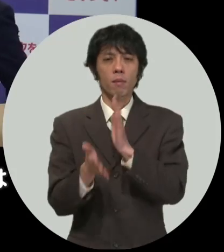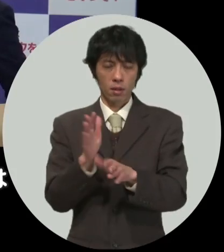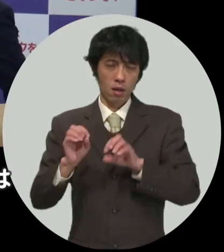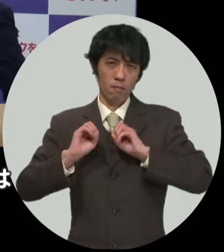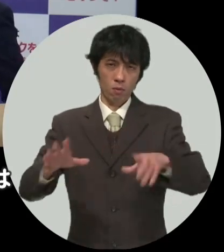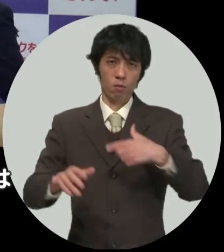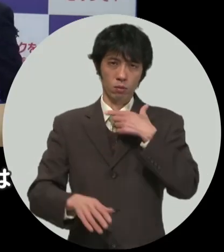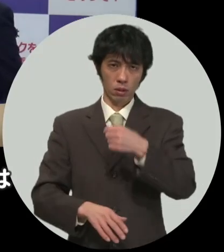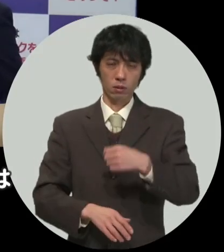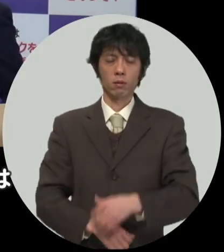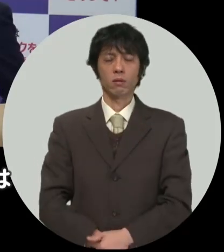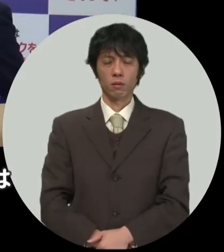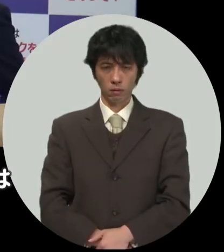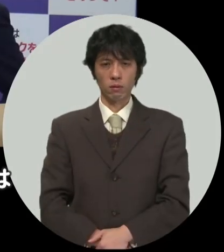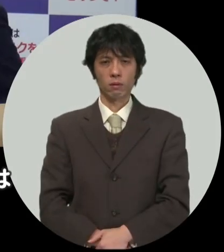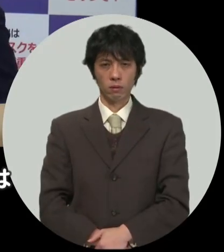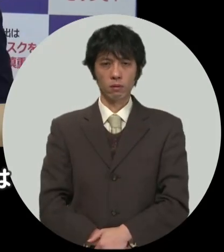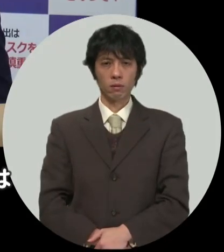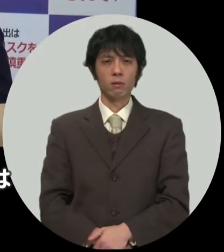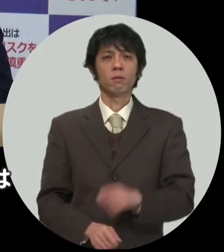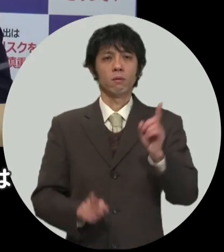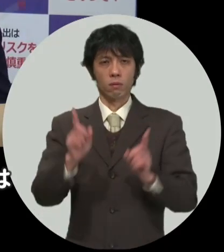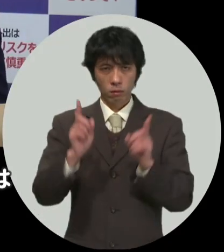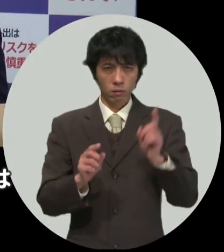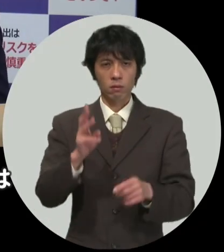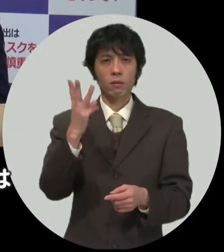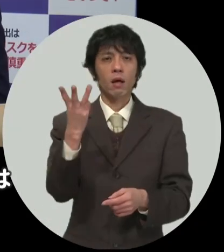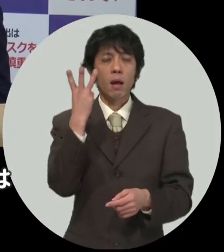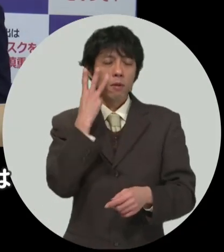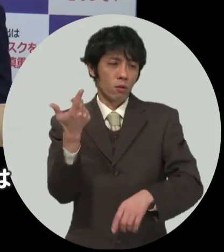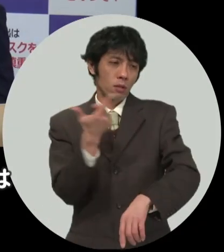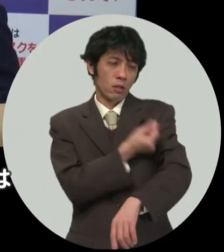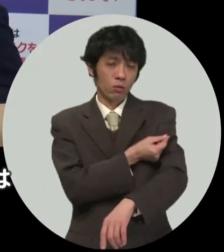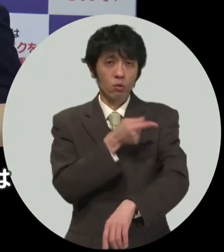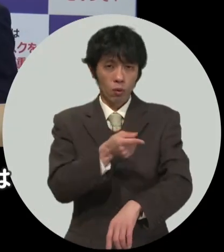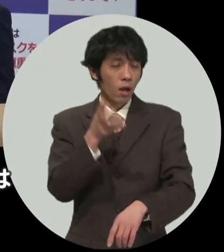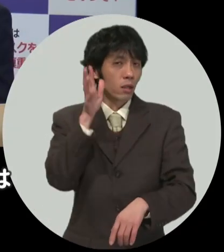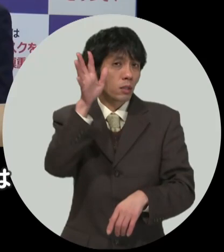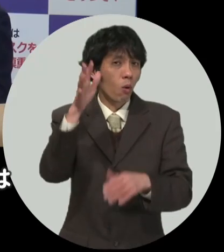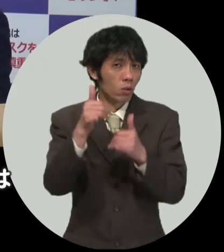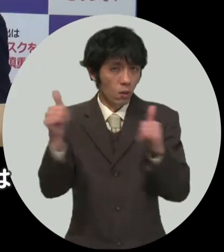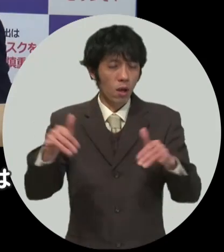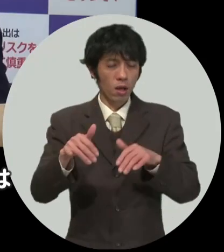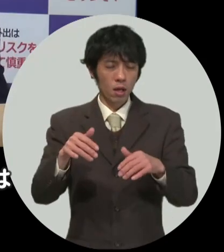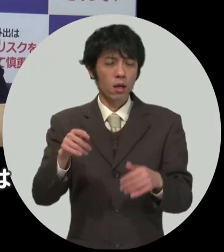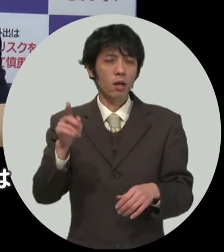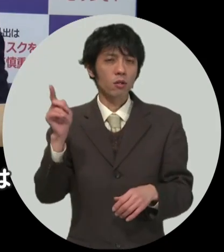いずれにしても3回目の接種につきましてはぜひとも希望される方は速やかに、